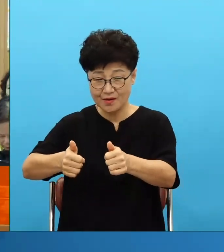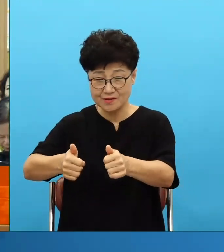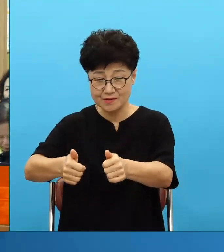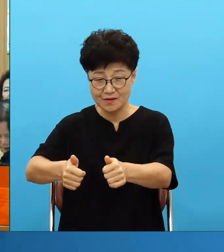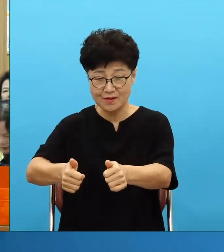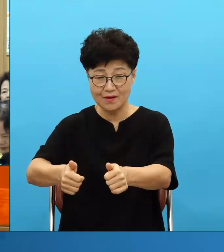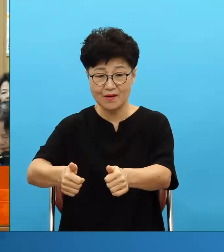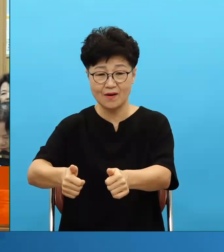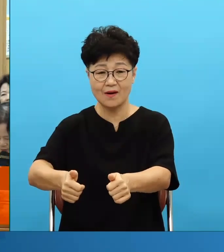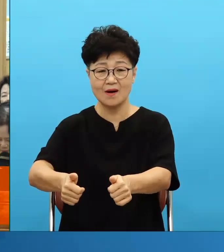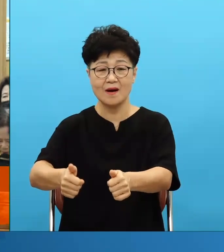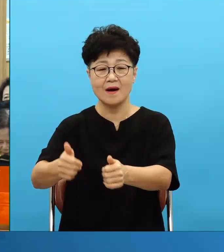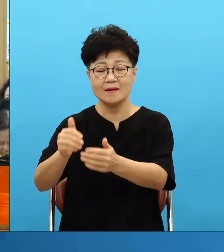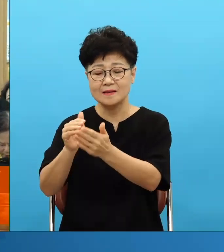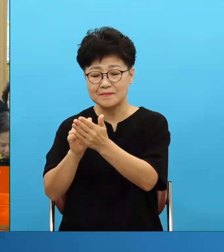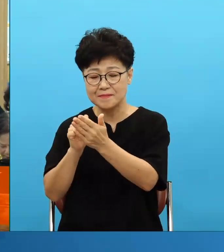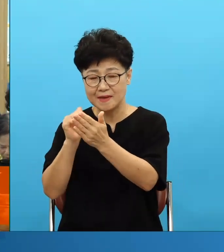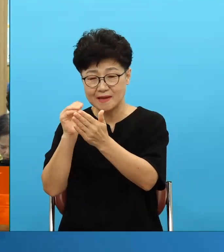엎드려서